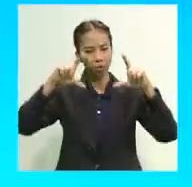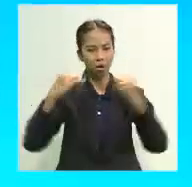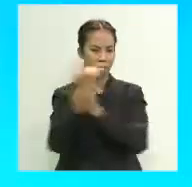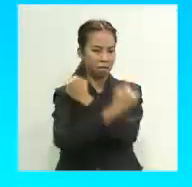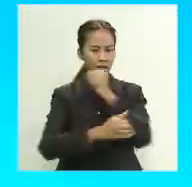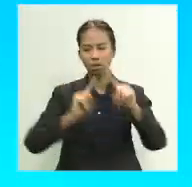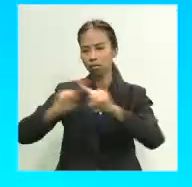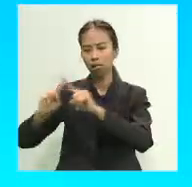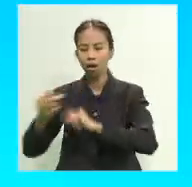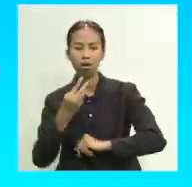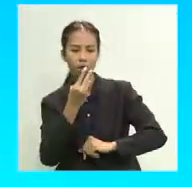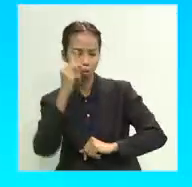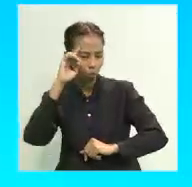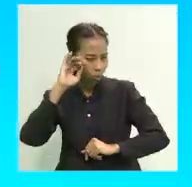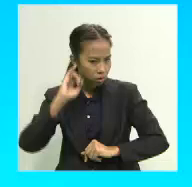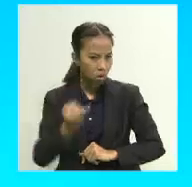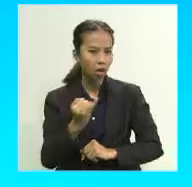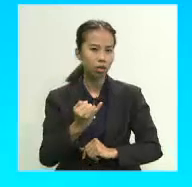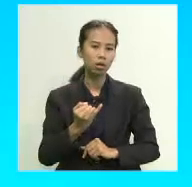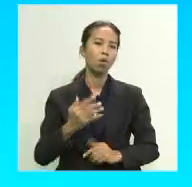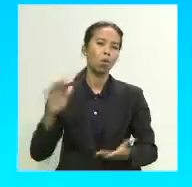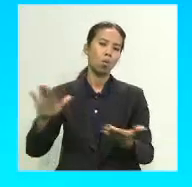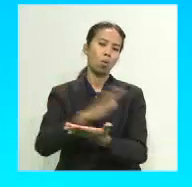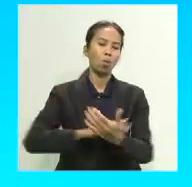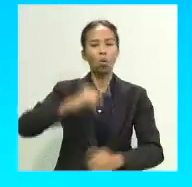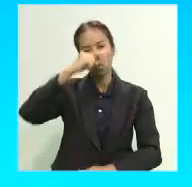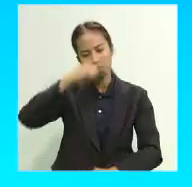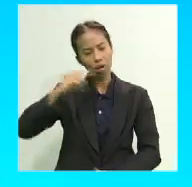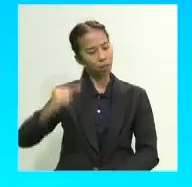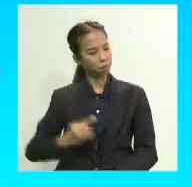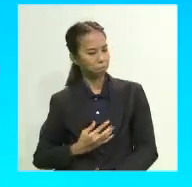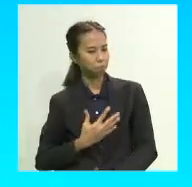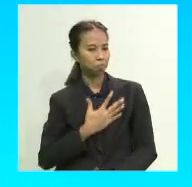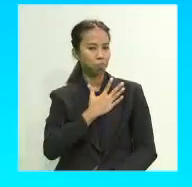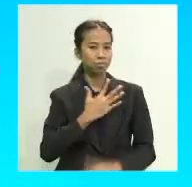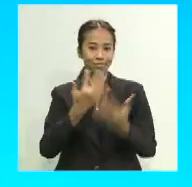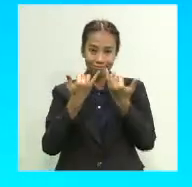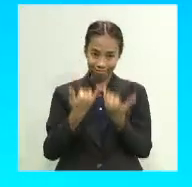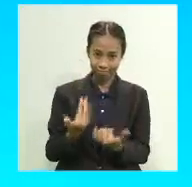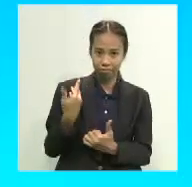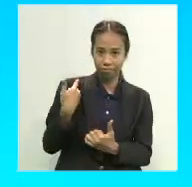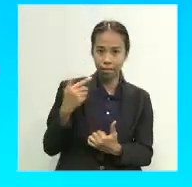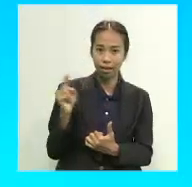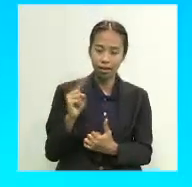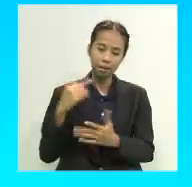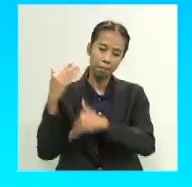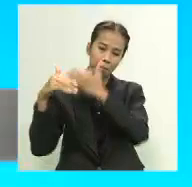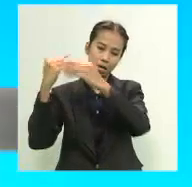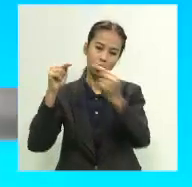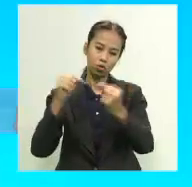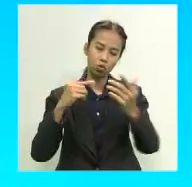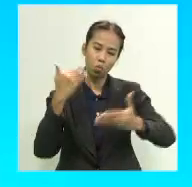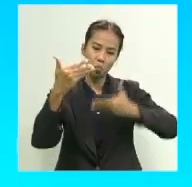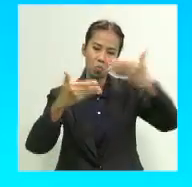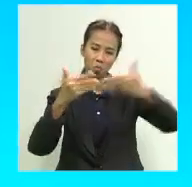ติและสร้างความภาคภูมิใจให้กับคนไทยทุกคนซึ่งรัฐบาลจะพัฒนาด้วยการจัดประกวดกิจกรรมต่างๆในระดับประเทศ